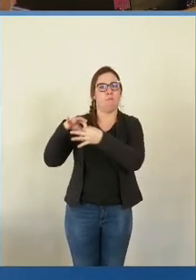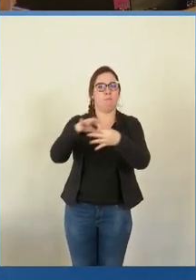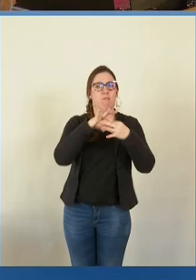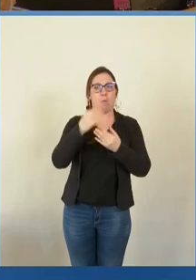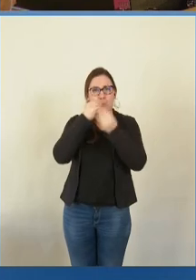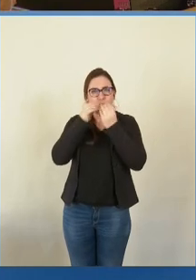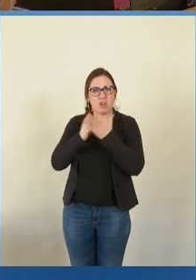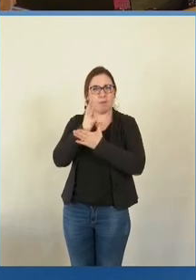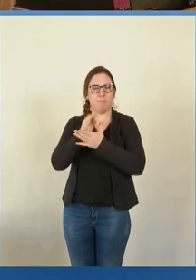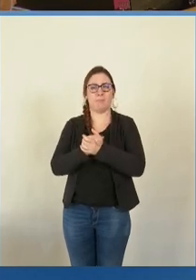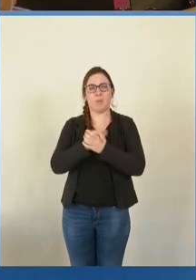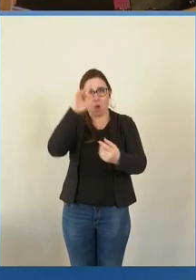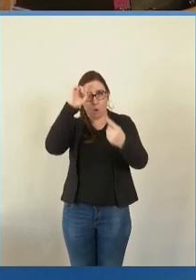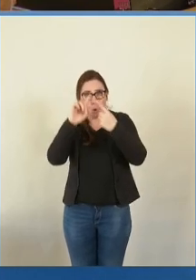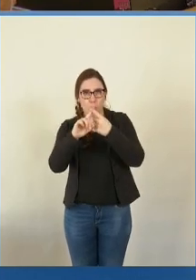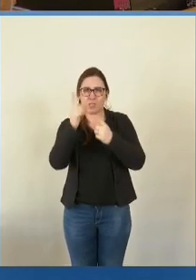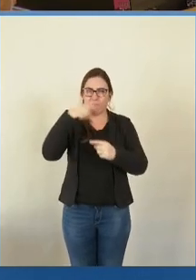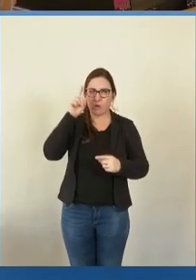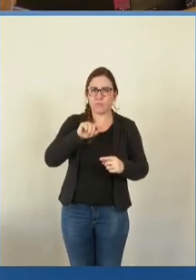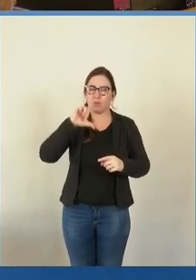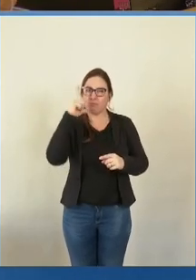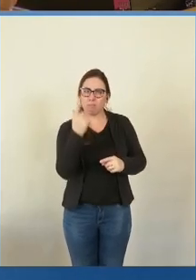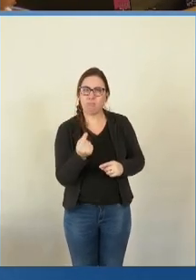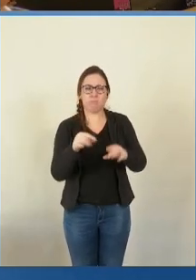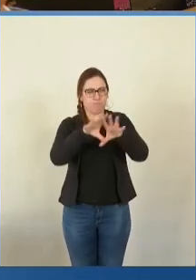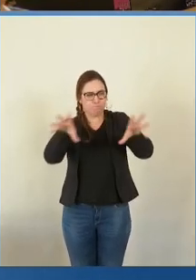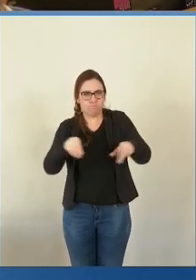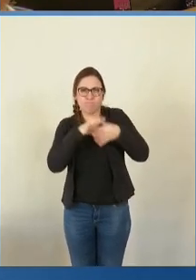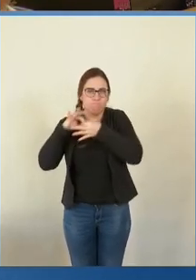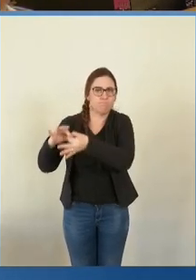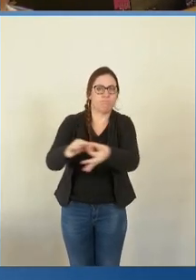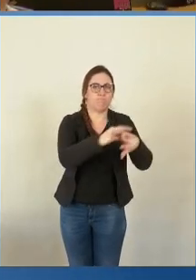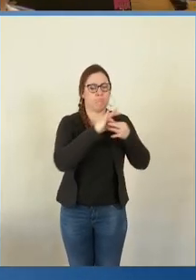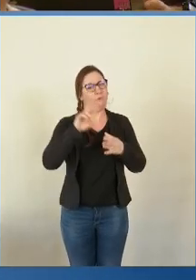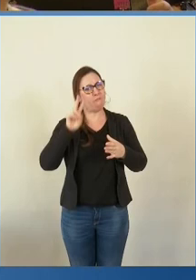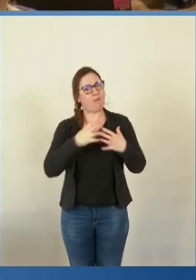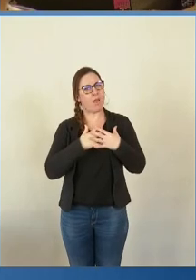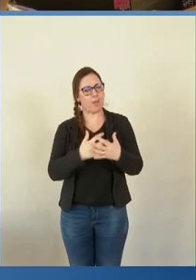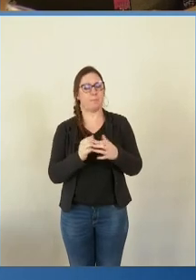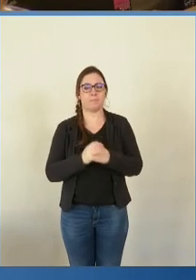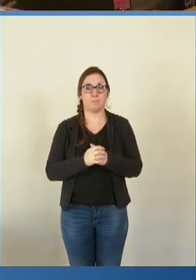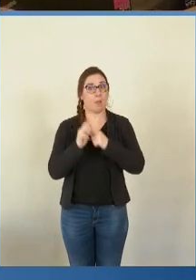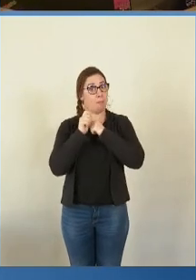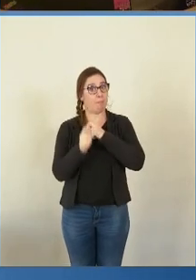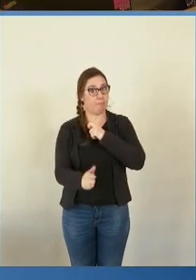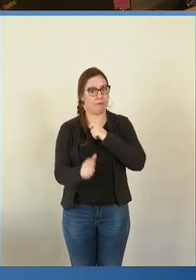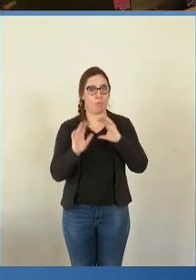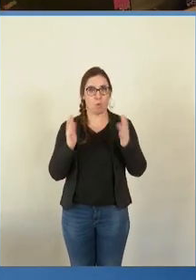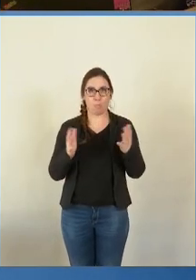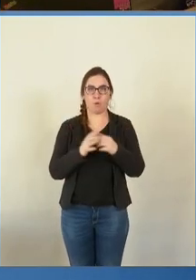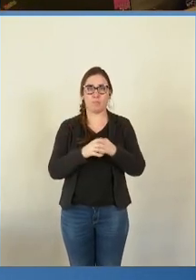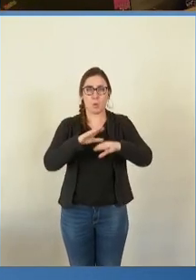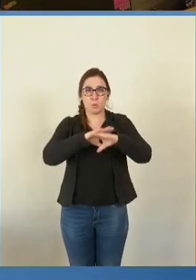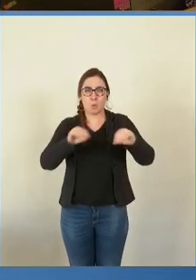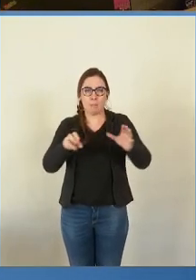l'esprit partenarial réel et sincère qui caractérise cette instance et dans la foulée auprès des acteurs locaux de